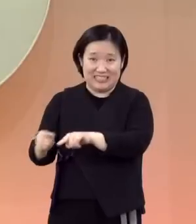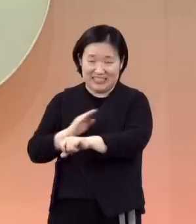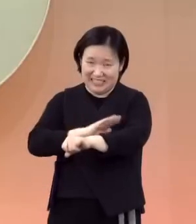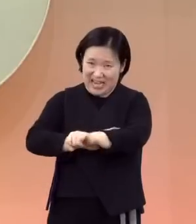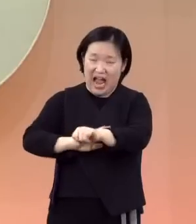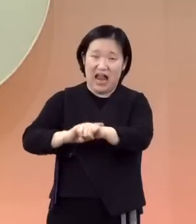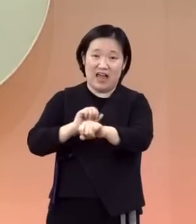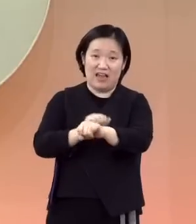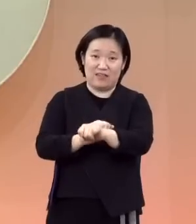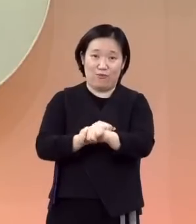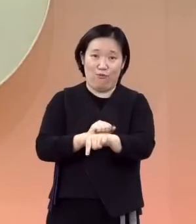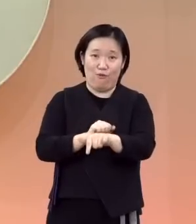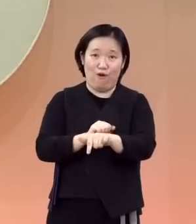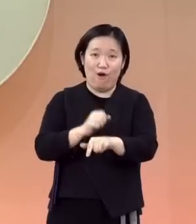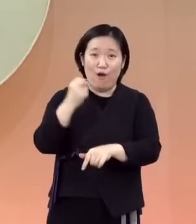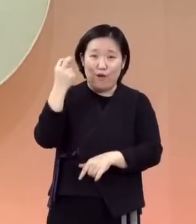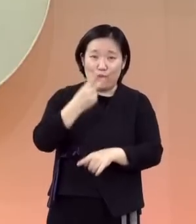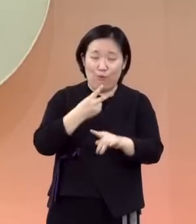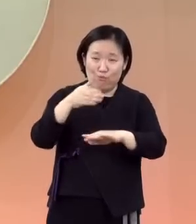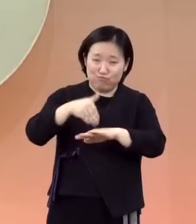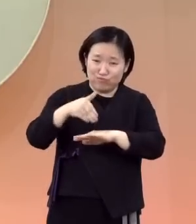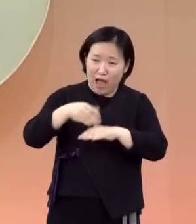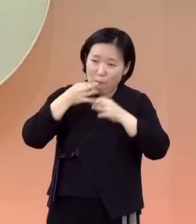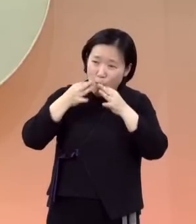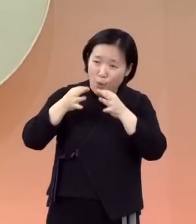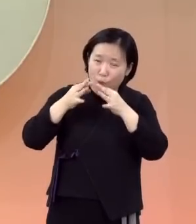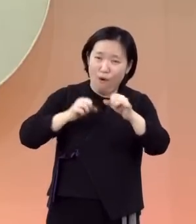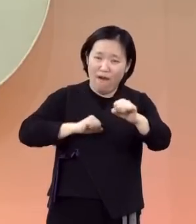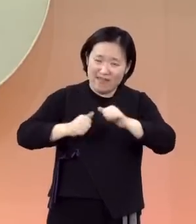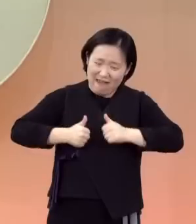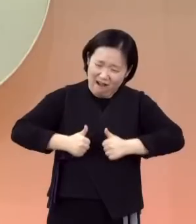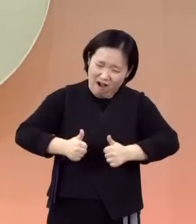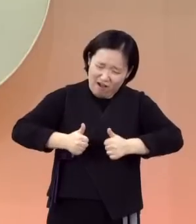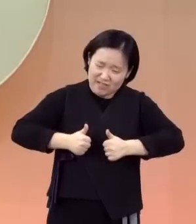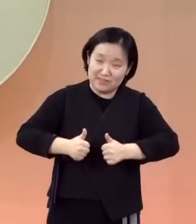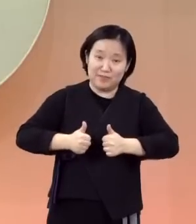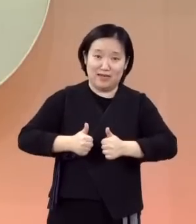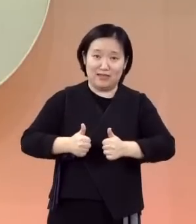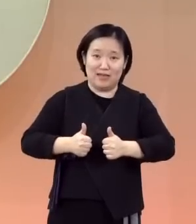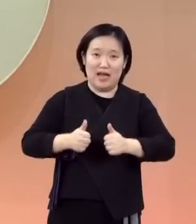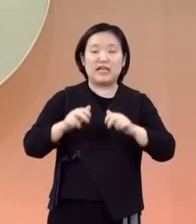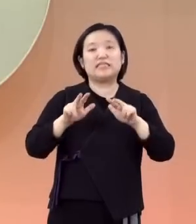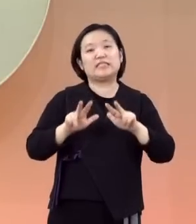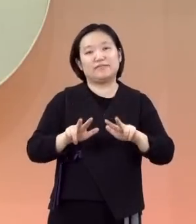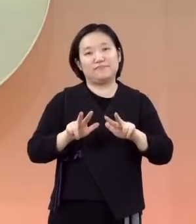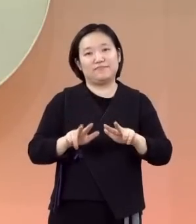젊은시절에는 부지런히법을전파한후,